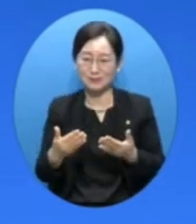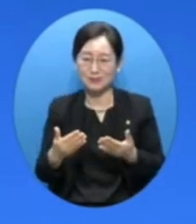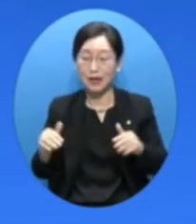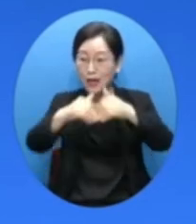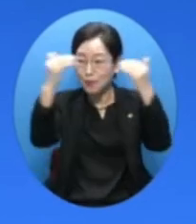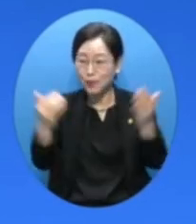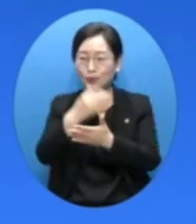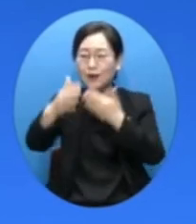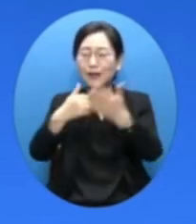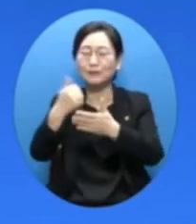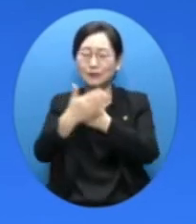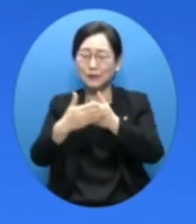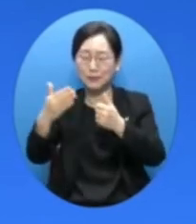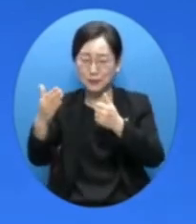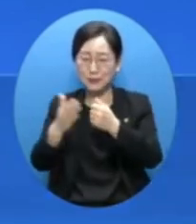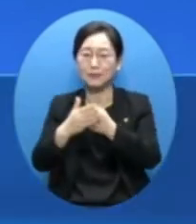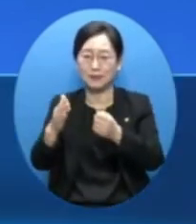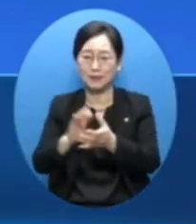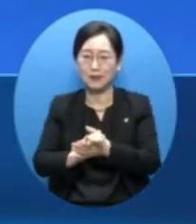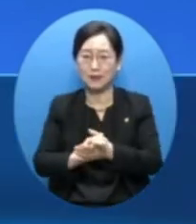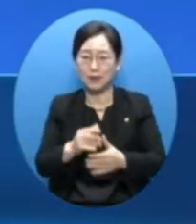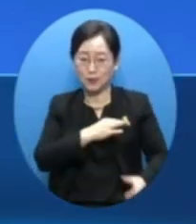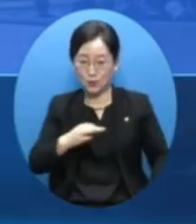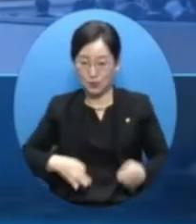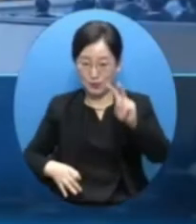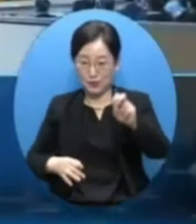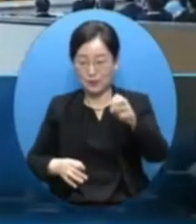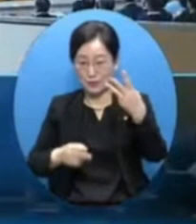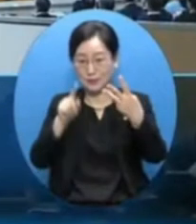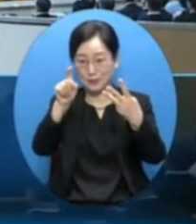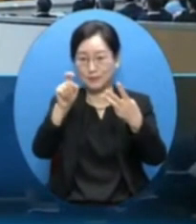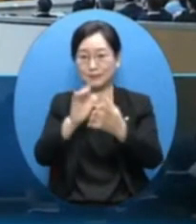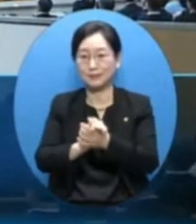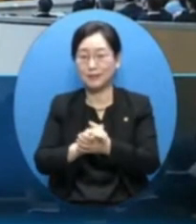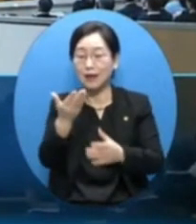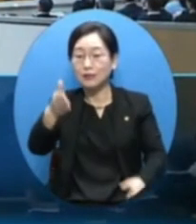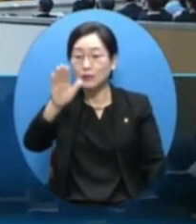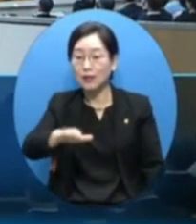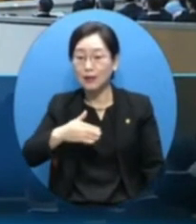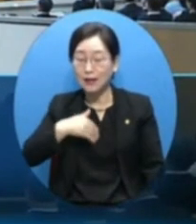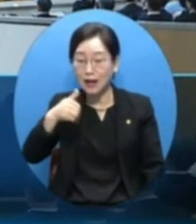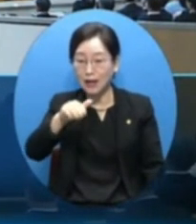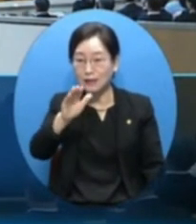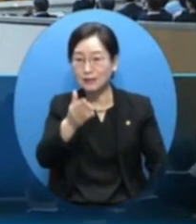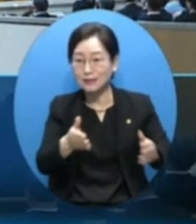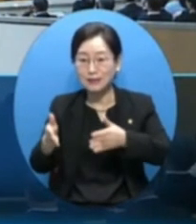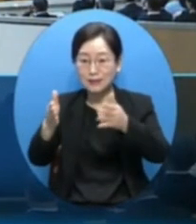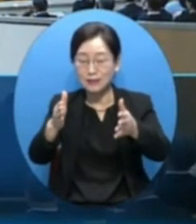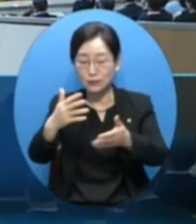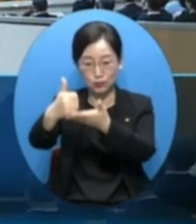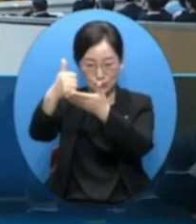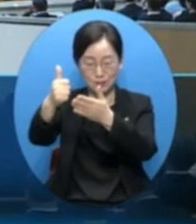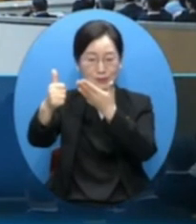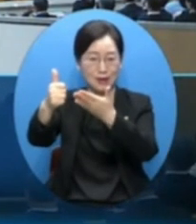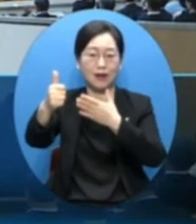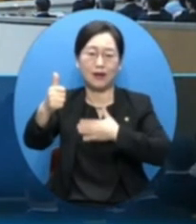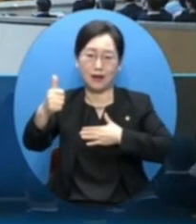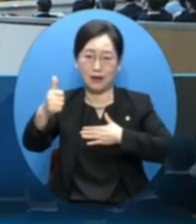모든 것이 하나님의 은혜입니다. 그래서 욥기 23장 10절을 이렇게 시작합니다. 그러나 내가 가는 길을 그가